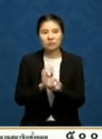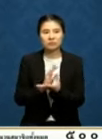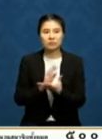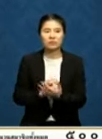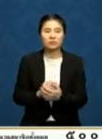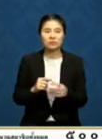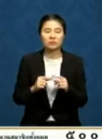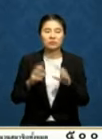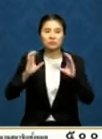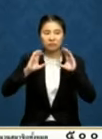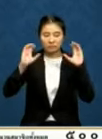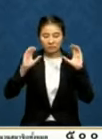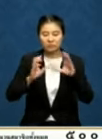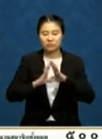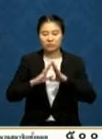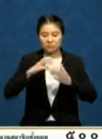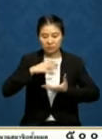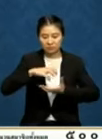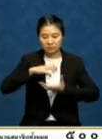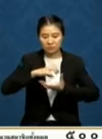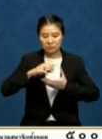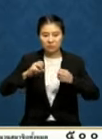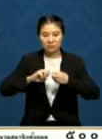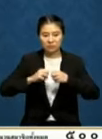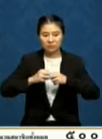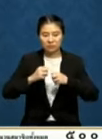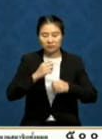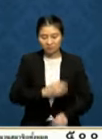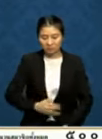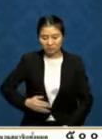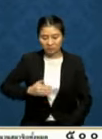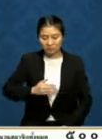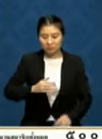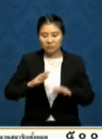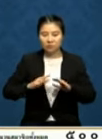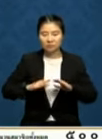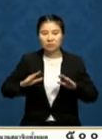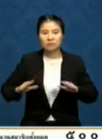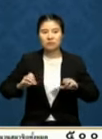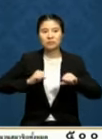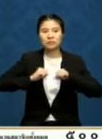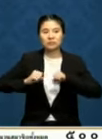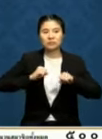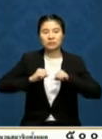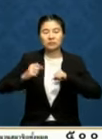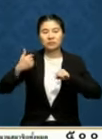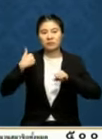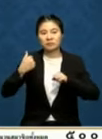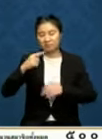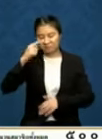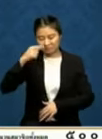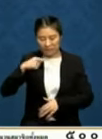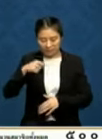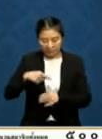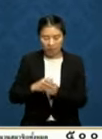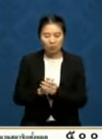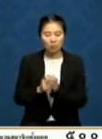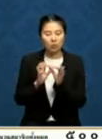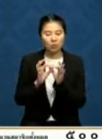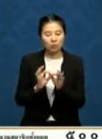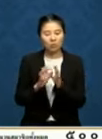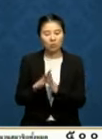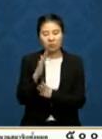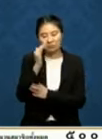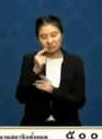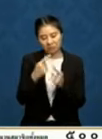านก็เป็นรัฐบาลรายงานออกมาเองนะคะปัญหาสุขภาพจิตของเด็กและเยาวชนในไทยน่าเป็นห่วงค่ะแต่ท่านยัง